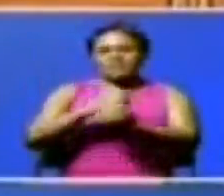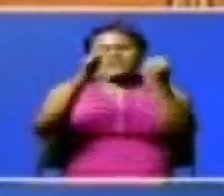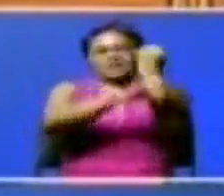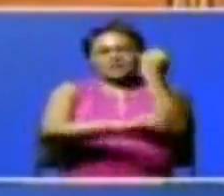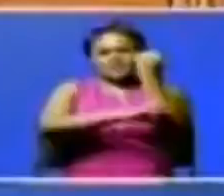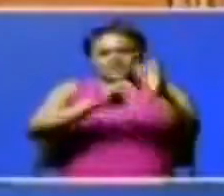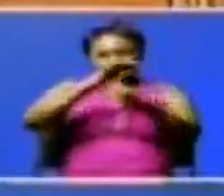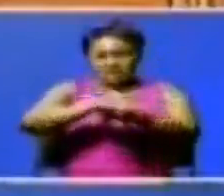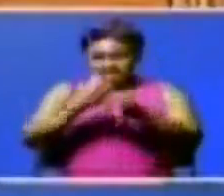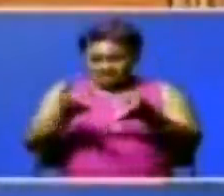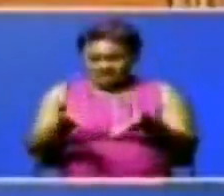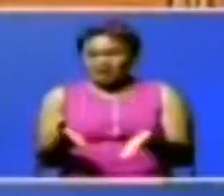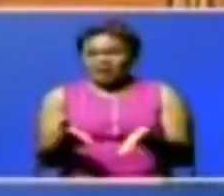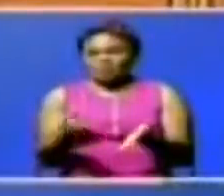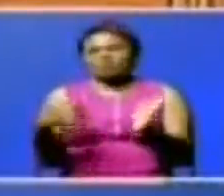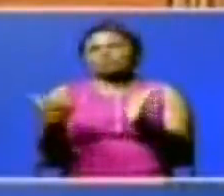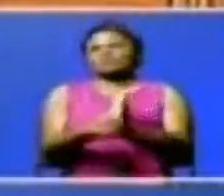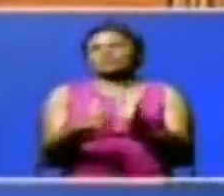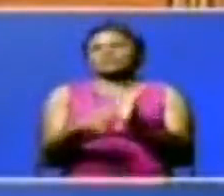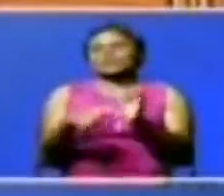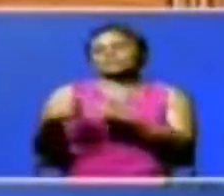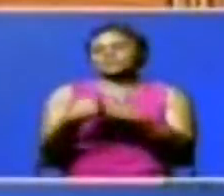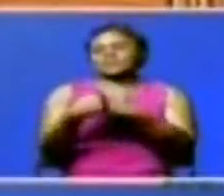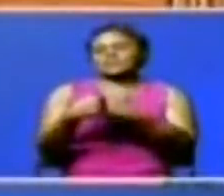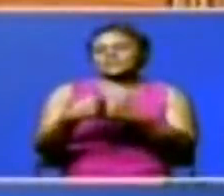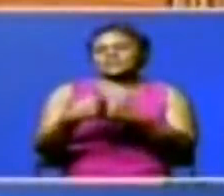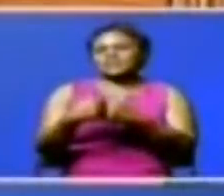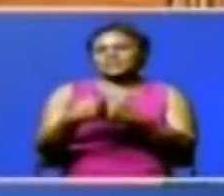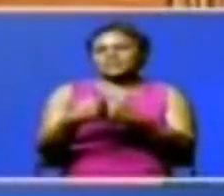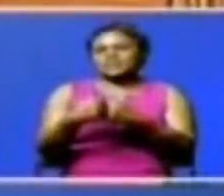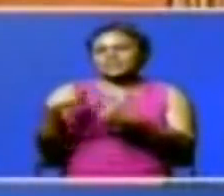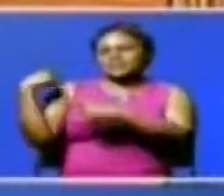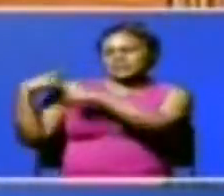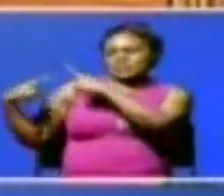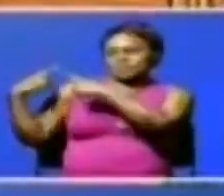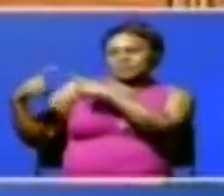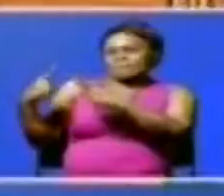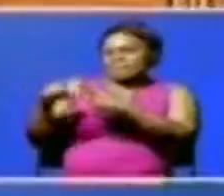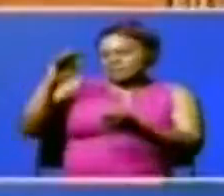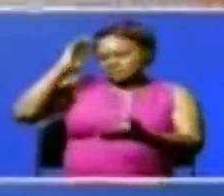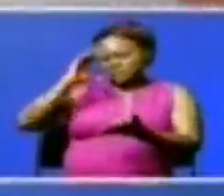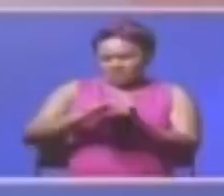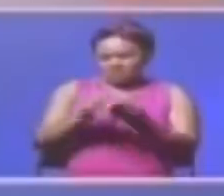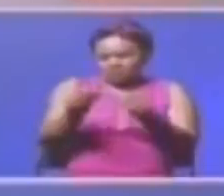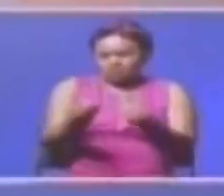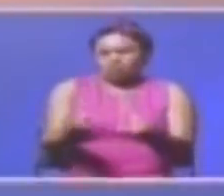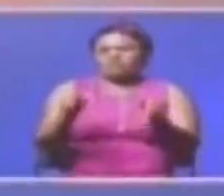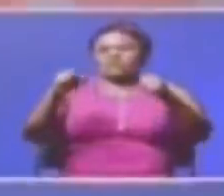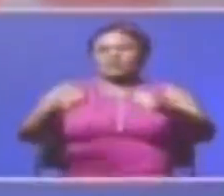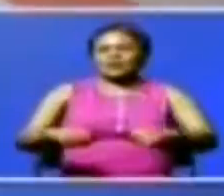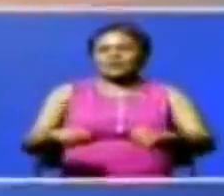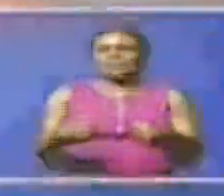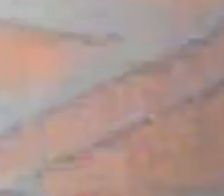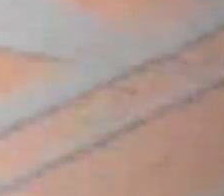there. For now, these are some of the problems and challenges we are facing. But I believe that they can be addressed.